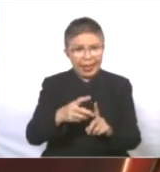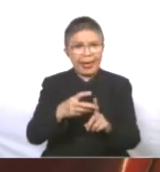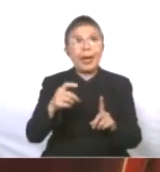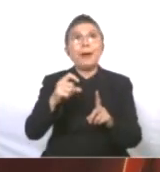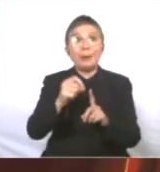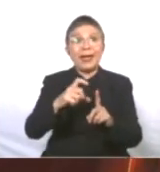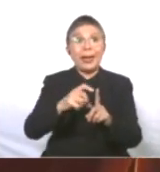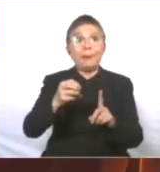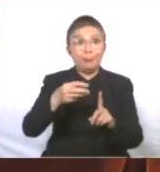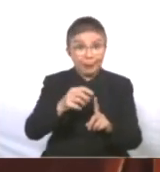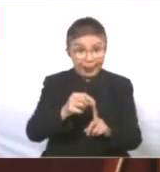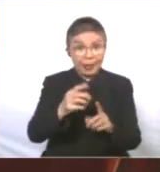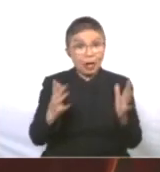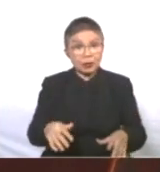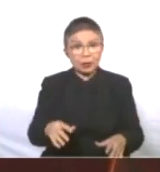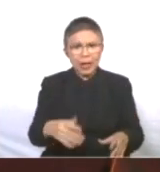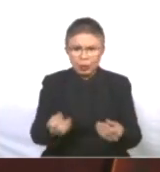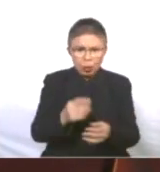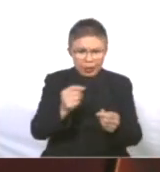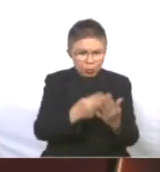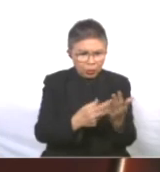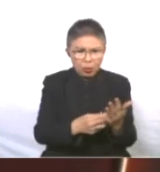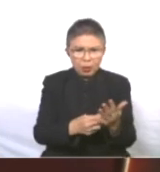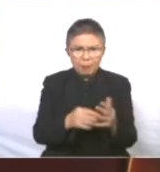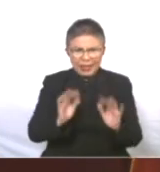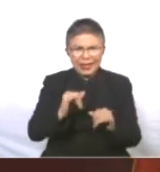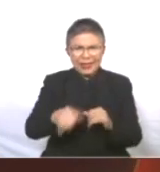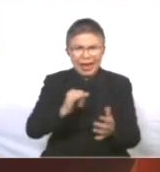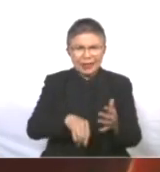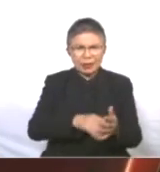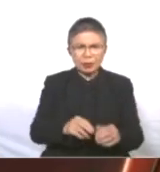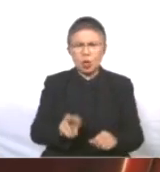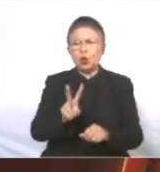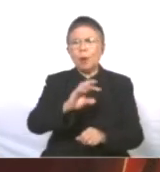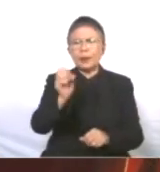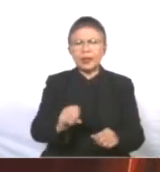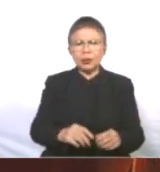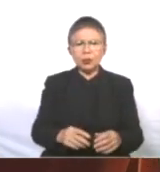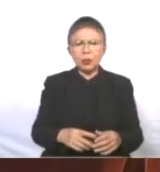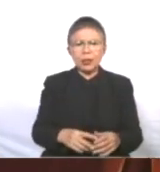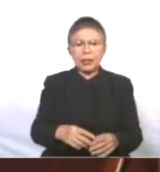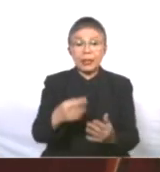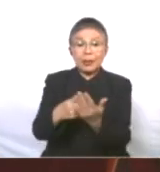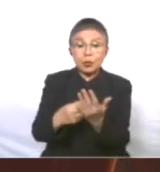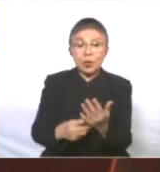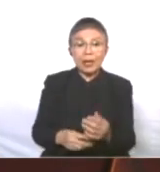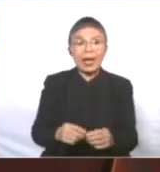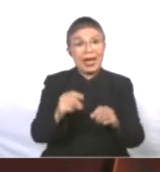Kalau 23% dari APBN itu salah, karena sekarang aja sudah 82%, dengan tax ratio sekarang